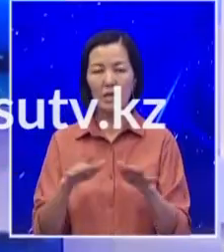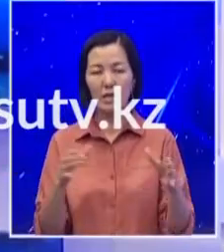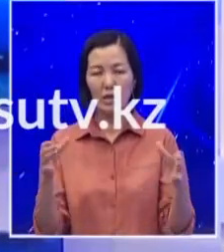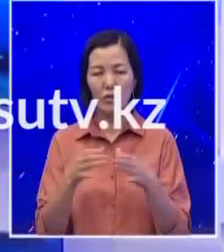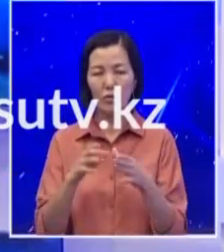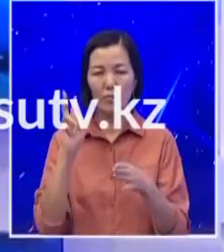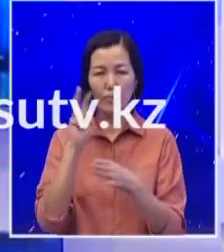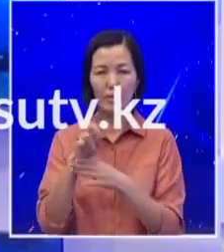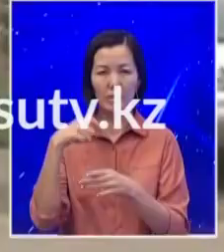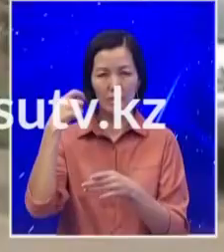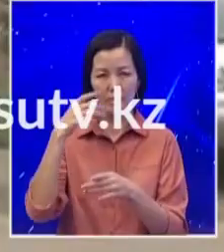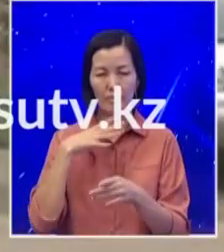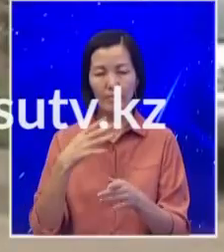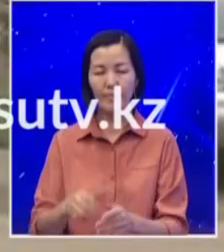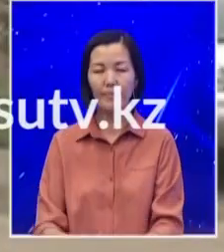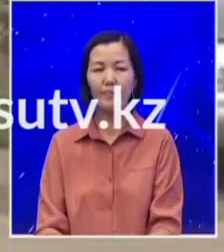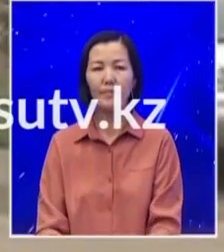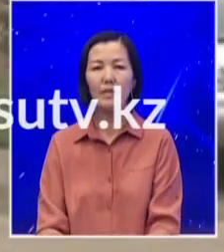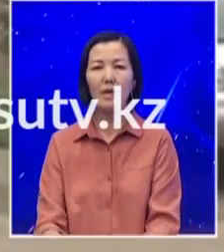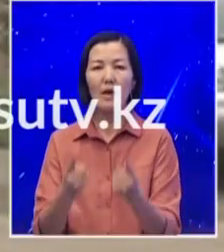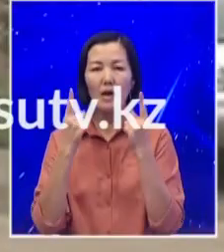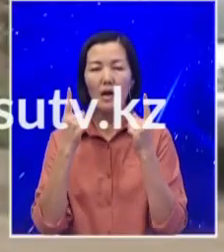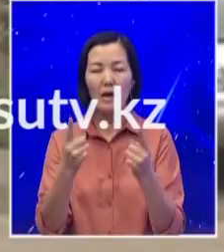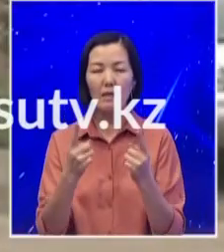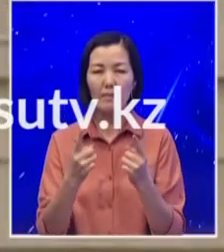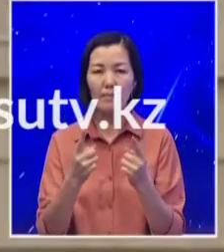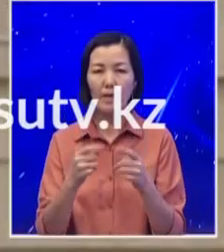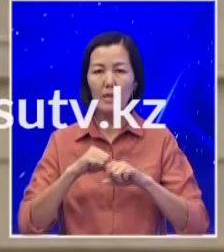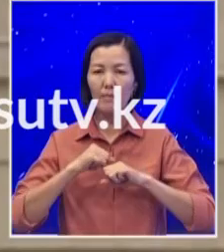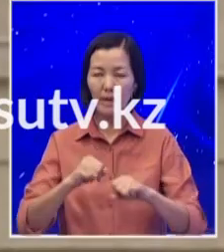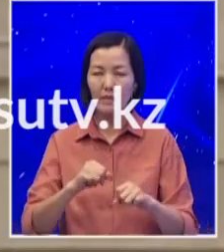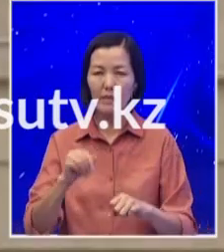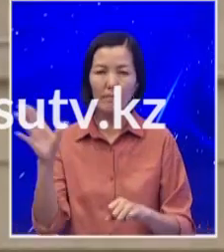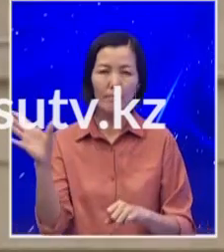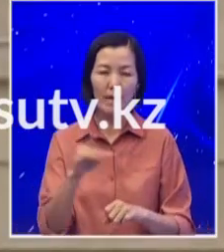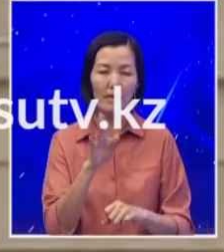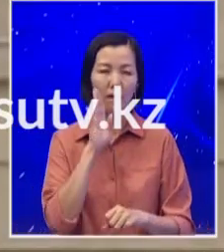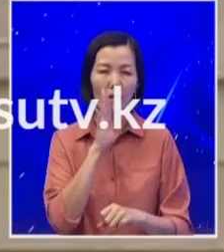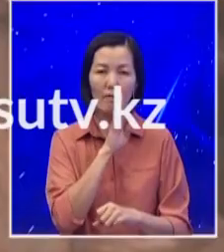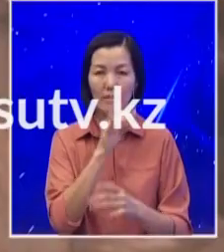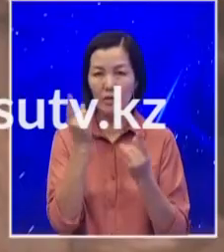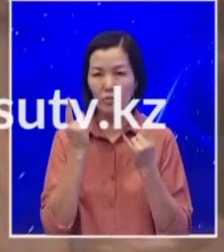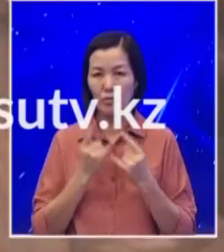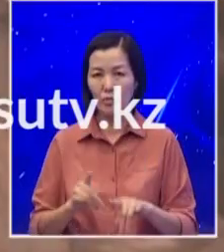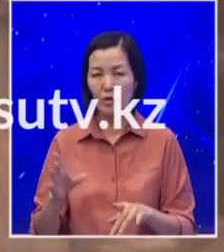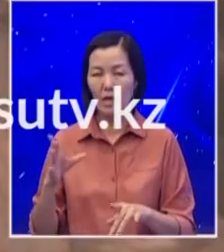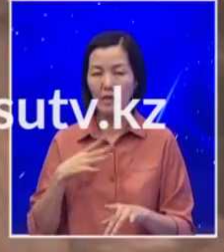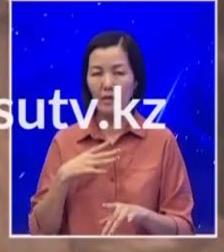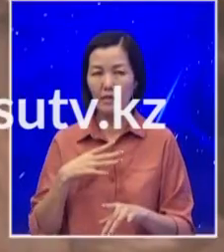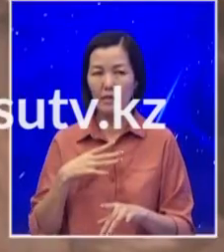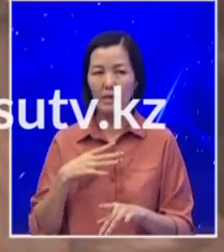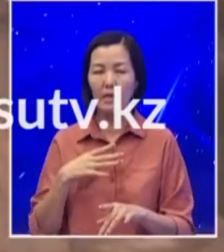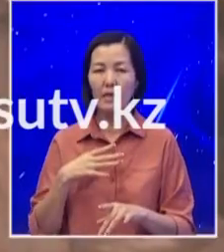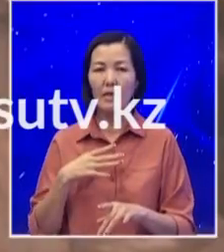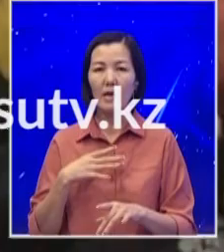тілшіміз тыңдайық. Алып анадан туады. Ақжаулықта ананың ақ батасы дарыма ешкімнің көсегесі көгерген